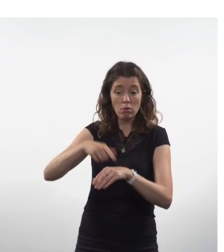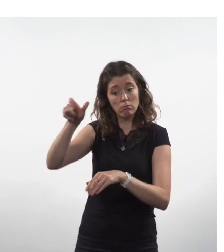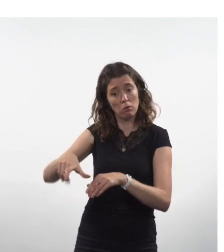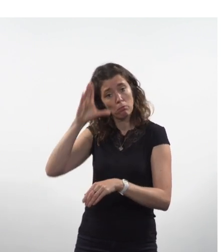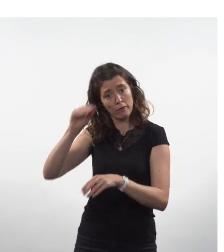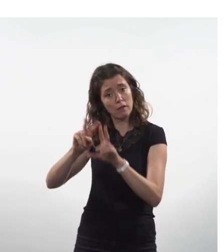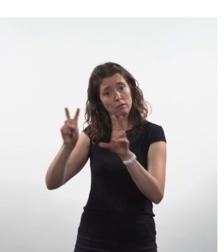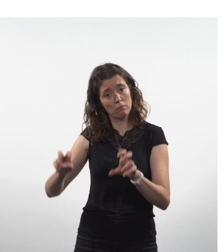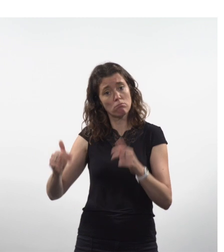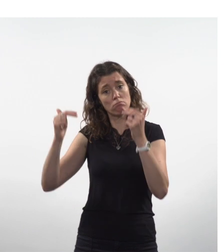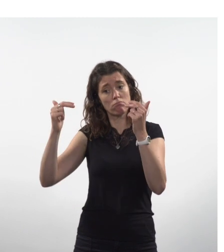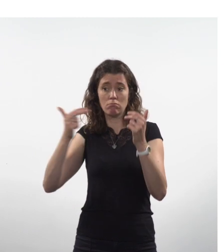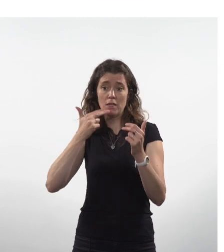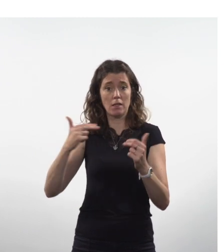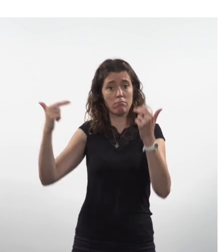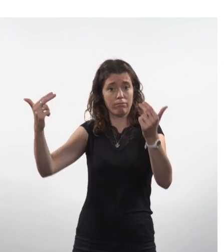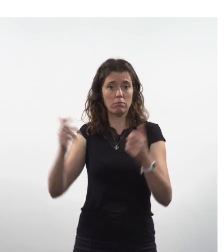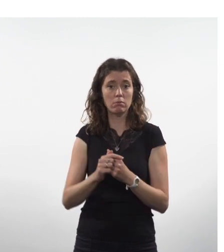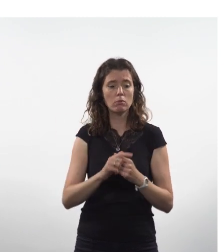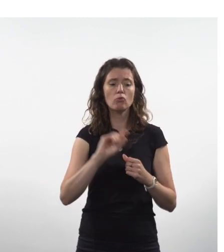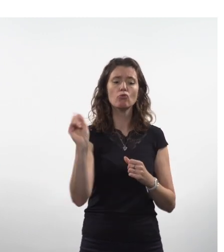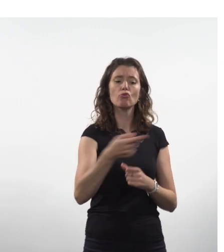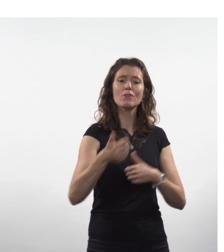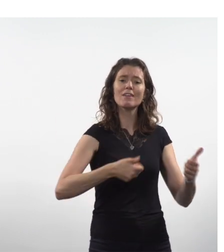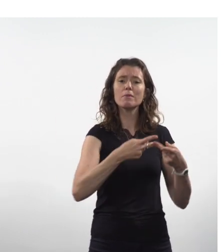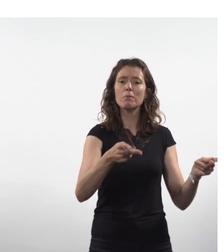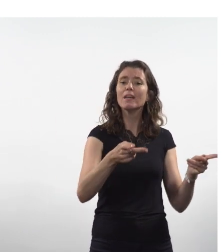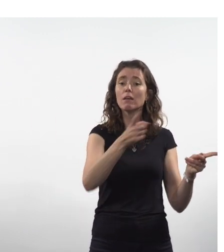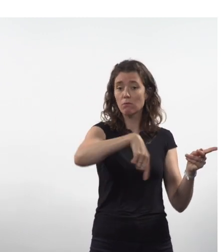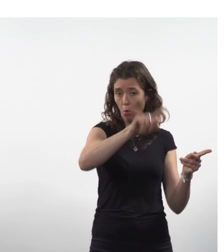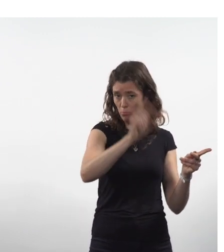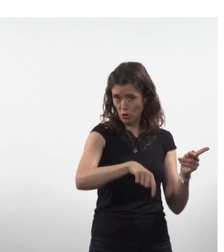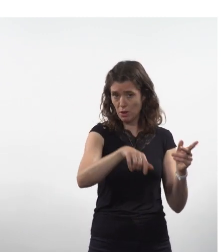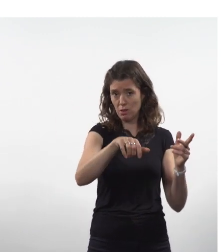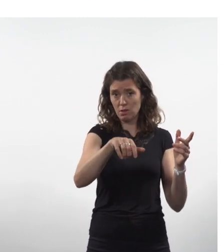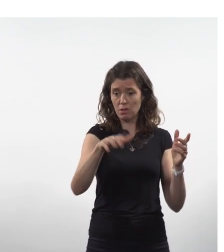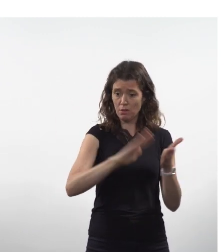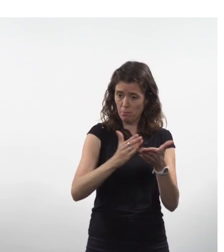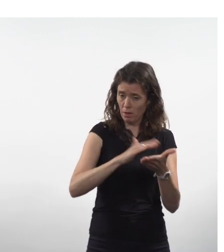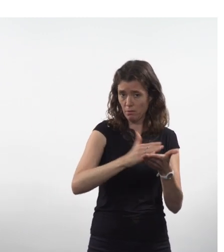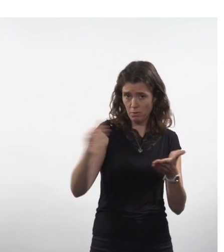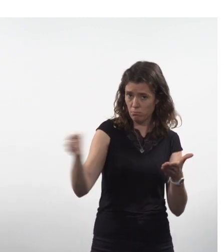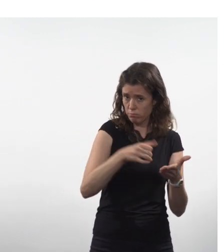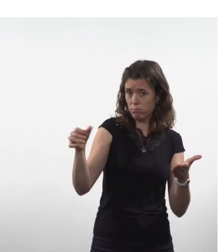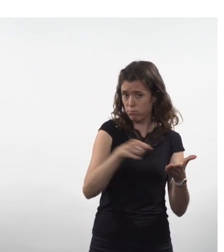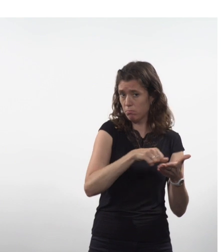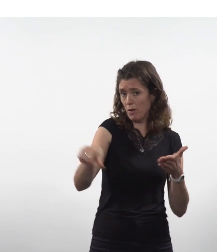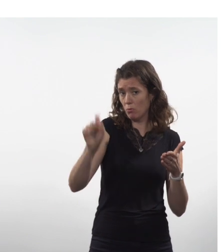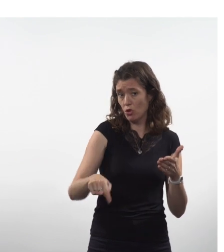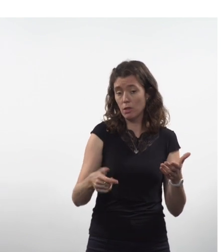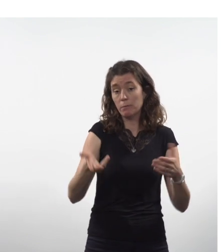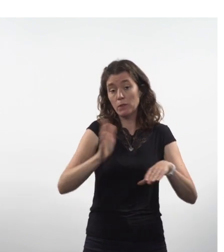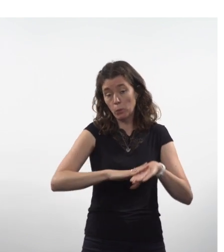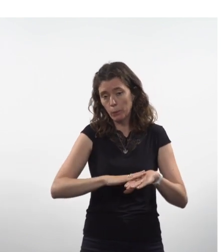qualifié. Il faut savoir que tous les services publics ont une obligation légale d'organiser et de financer la présence d'un interprète. Mais